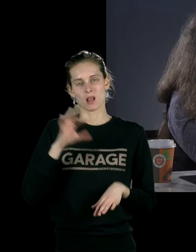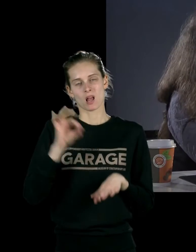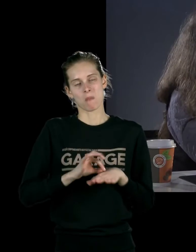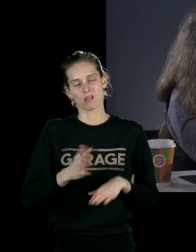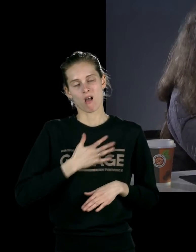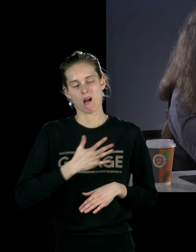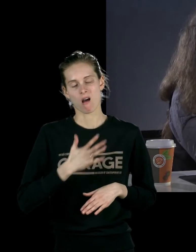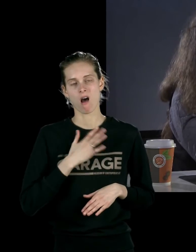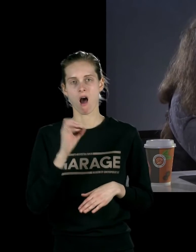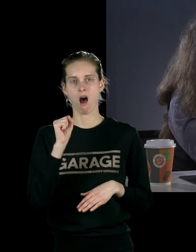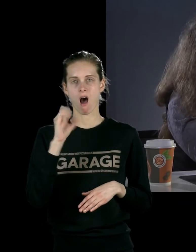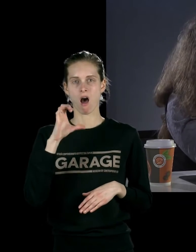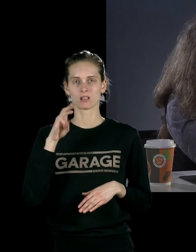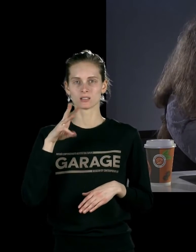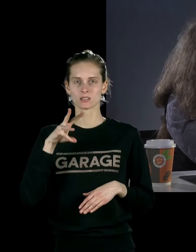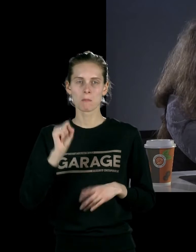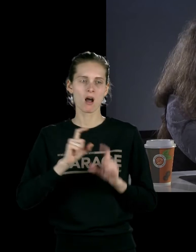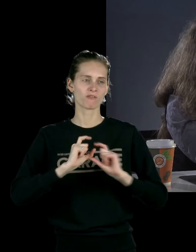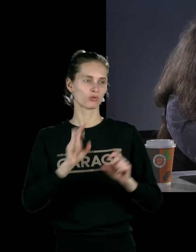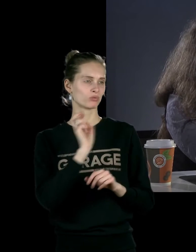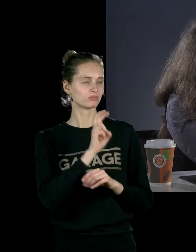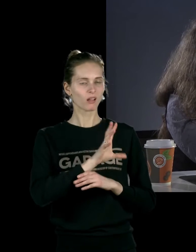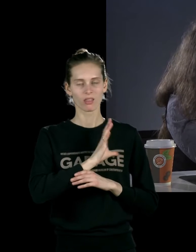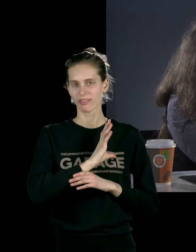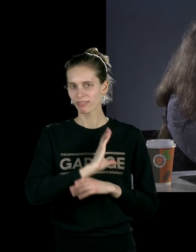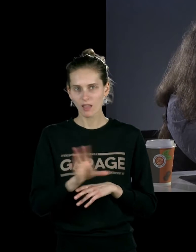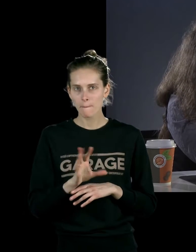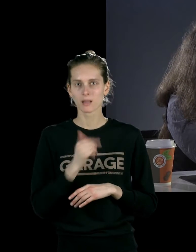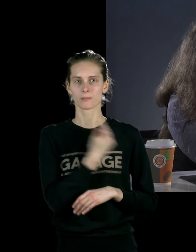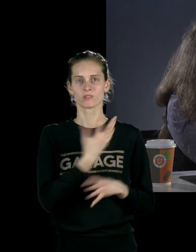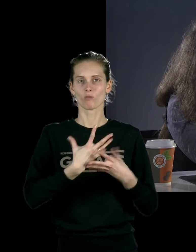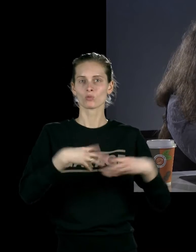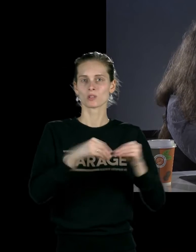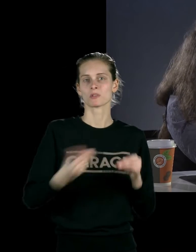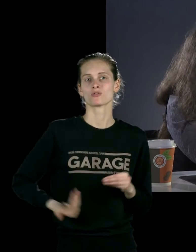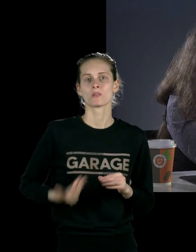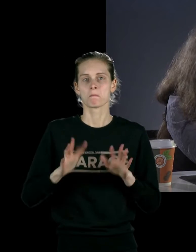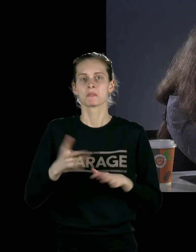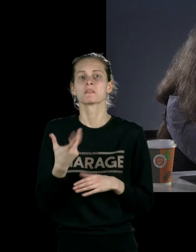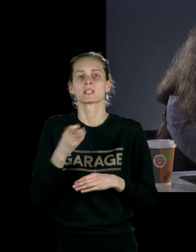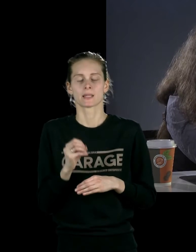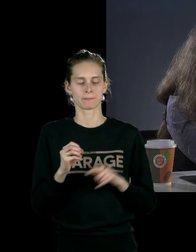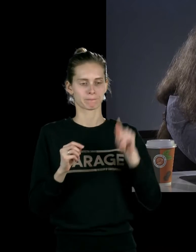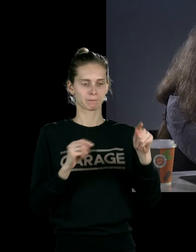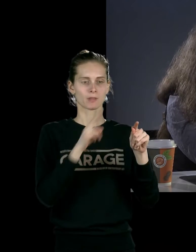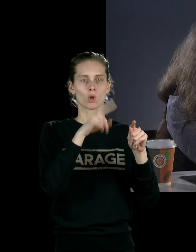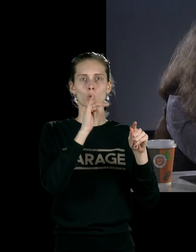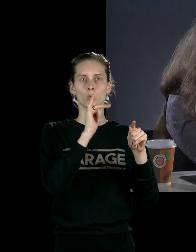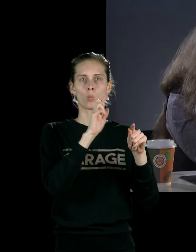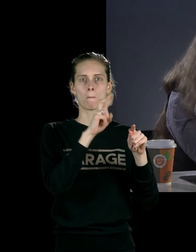школы не ходил. Жила его семья между Дублином и Лондоном, его родители были англичанами, но